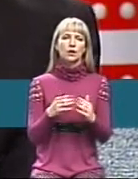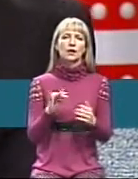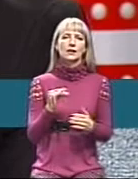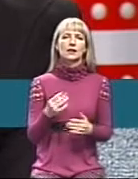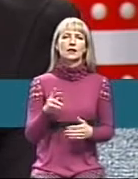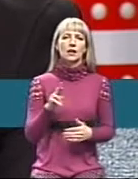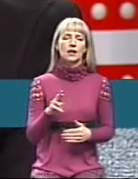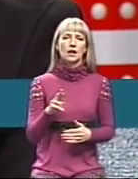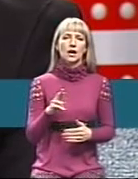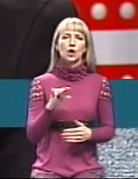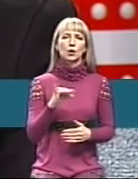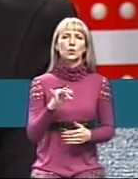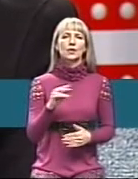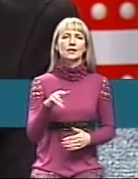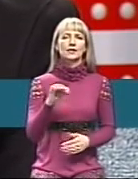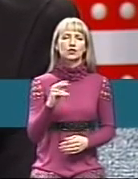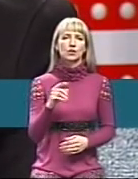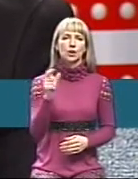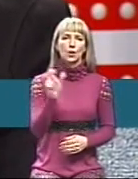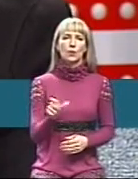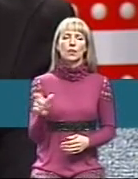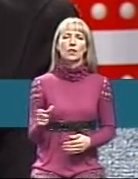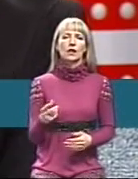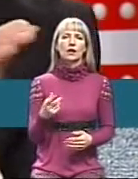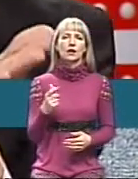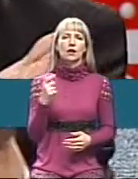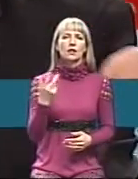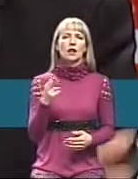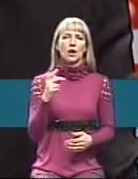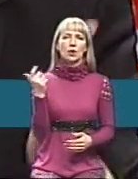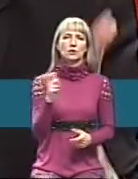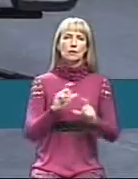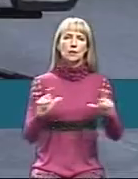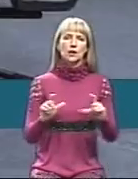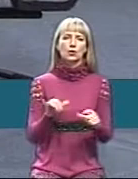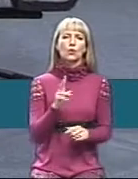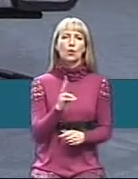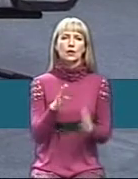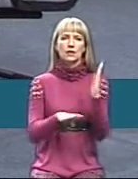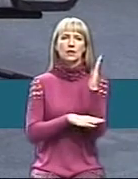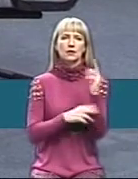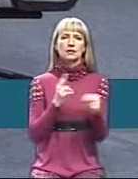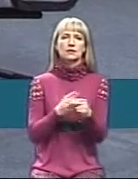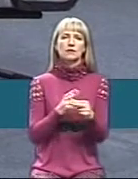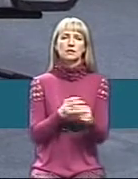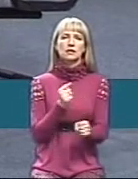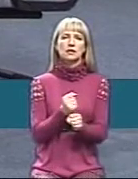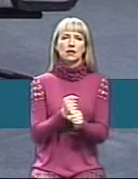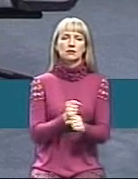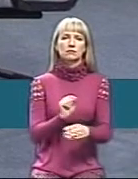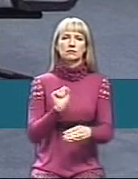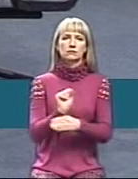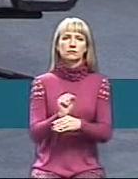для юридичних осіб, для, наприклад, там власників магазинів, у кого ось дерево заважає створити парковку